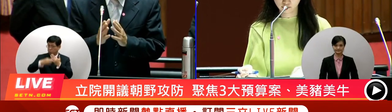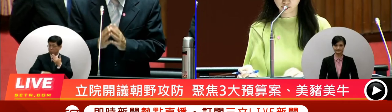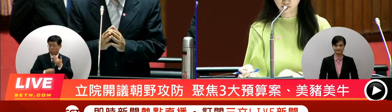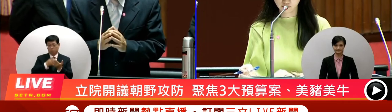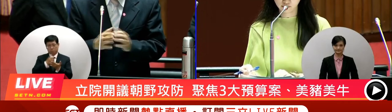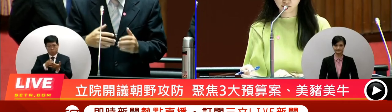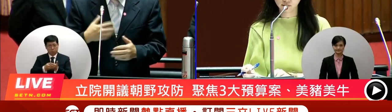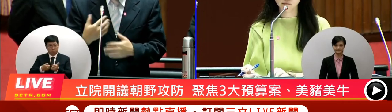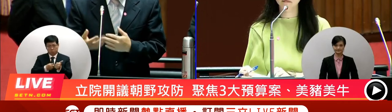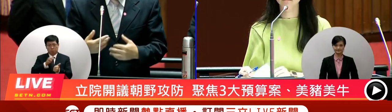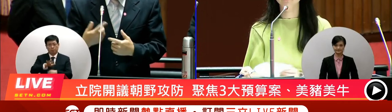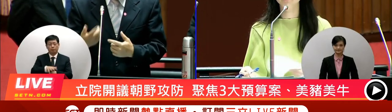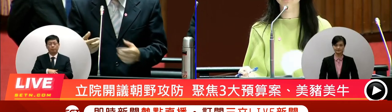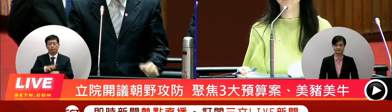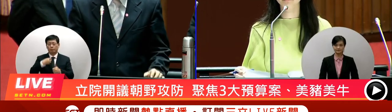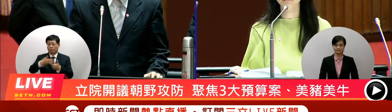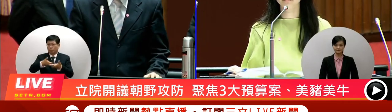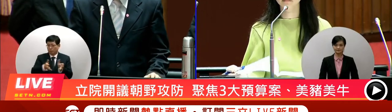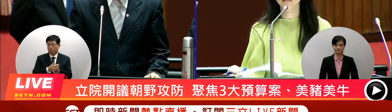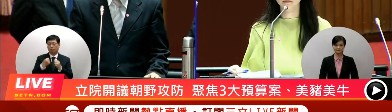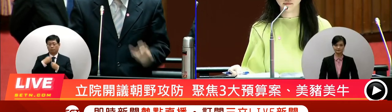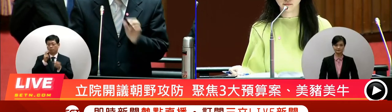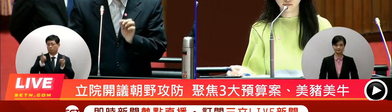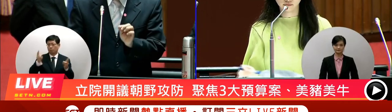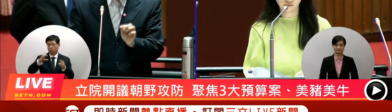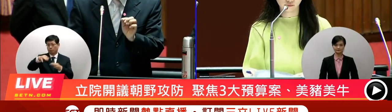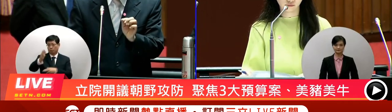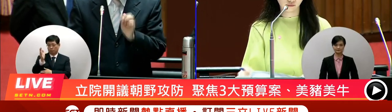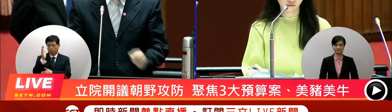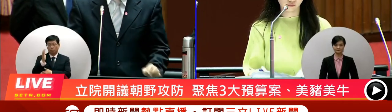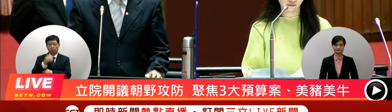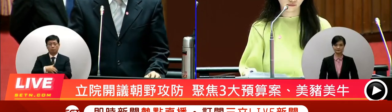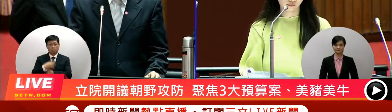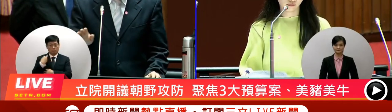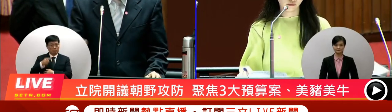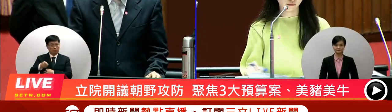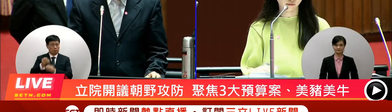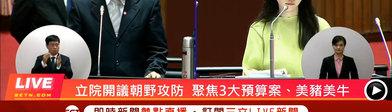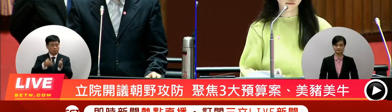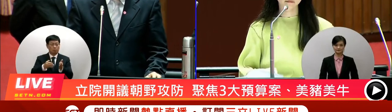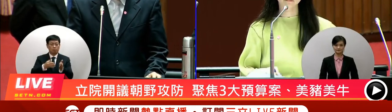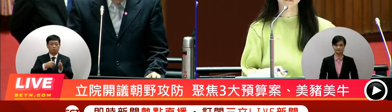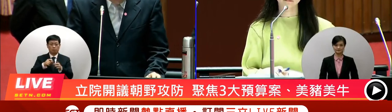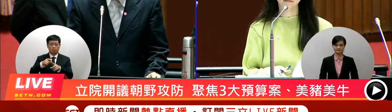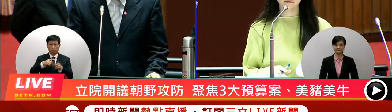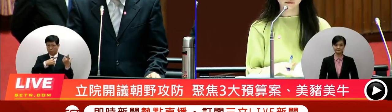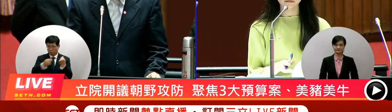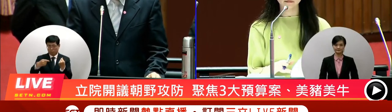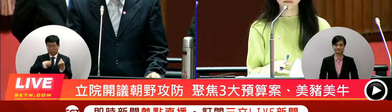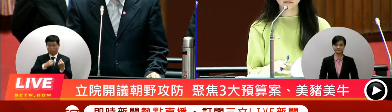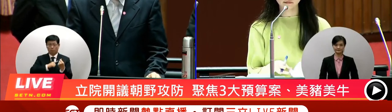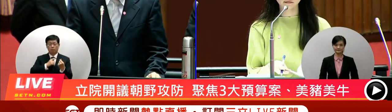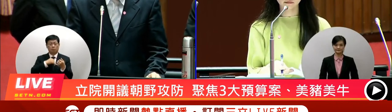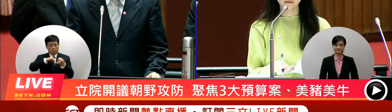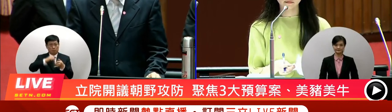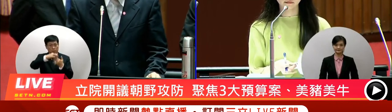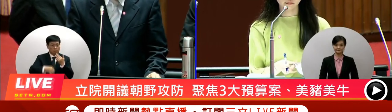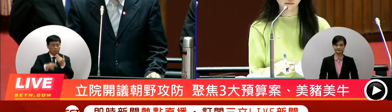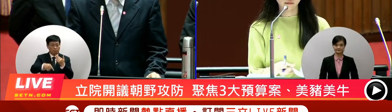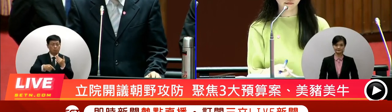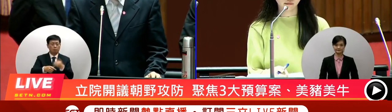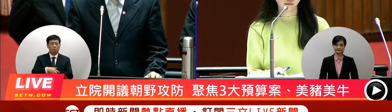样的一个指引。那教育部已经也跟各县市会请在这上面依照我们余力使用的这个